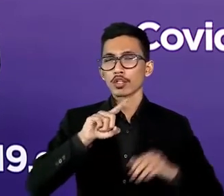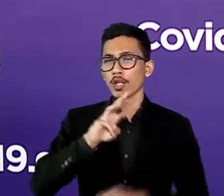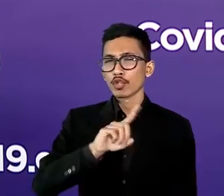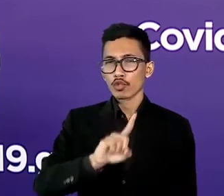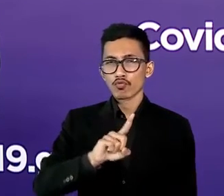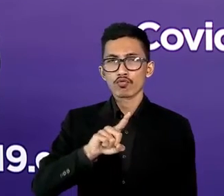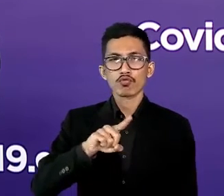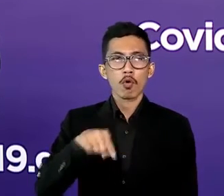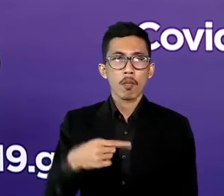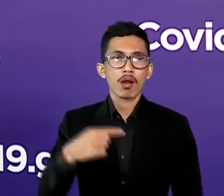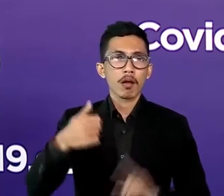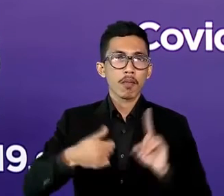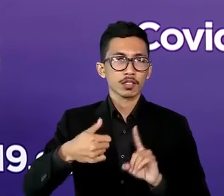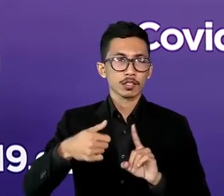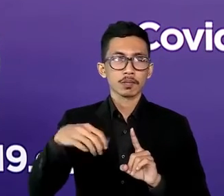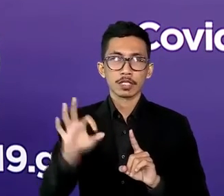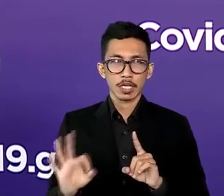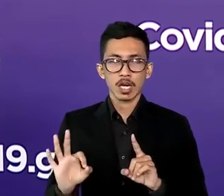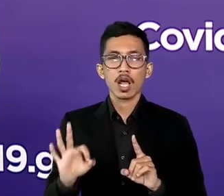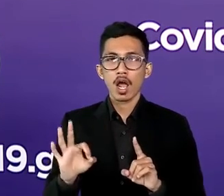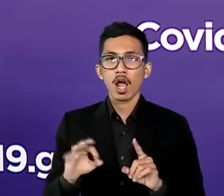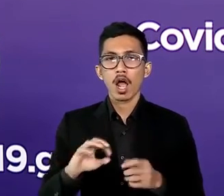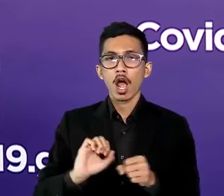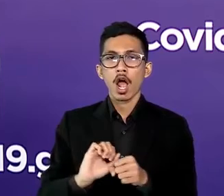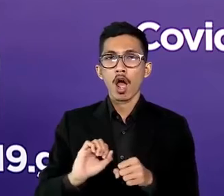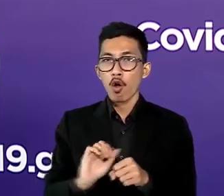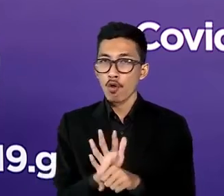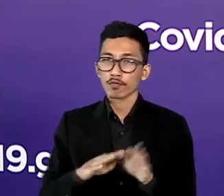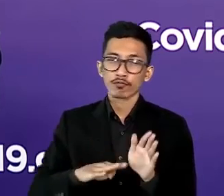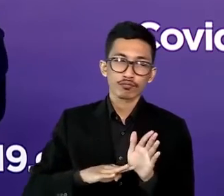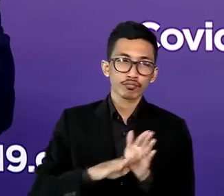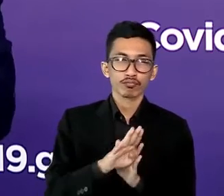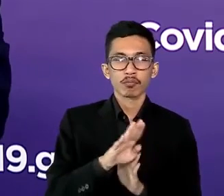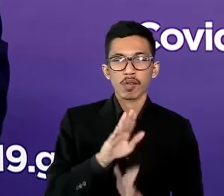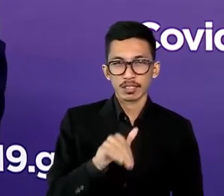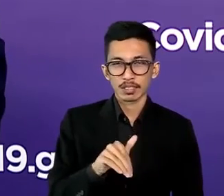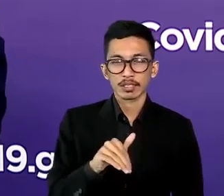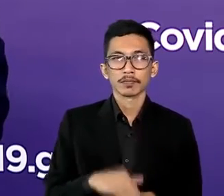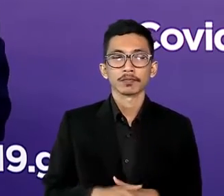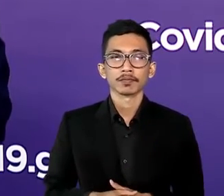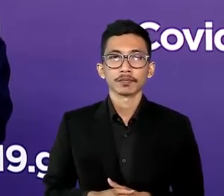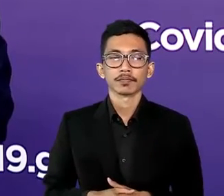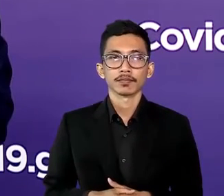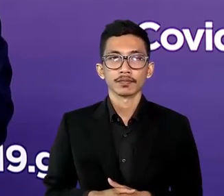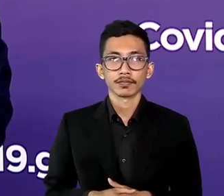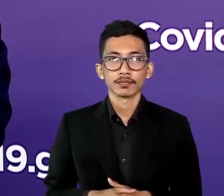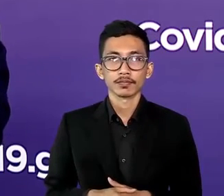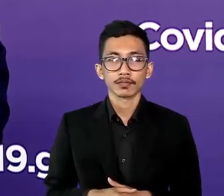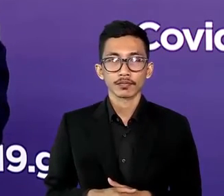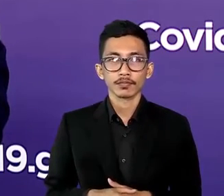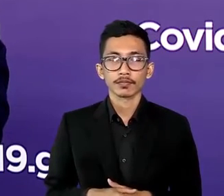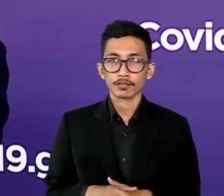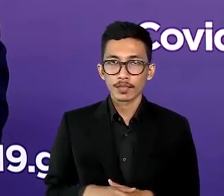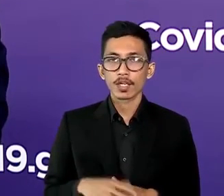31,16%. Hal ini menunjukkan laju penularan dan kasus infeksi yang masih tinggi. Oleh karena itu, pilihan paling tepat saat ini adalah beradaptasi